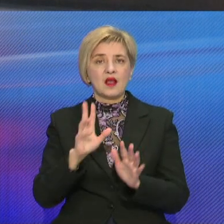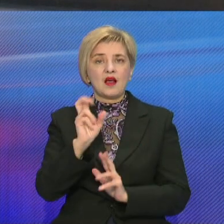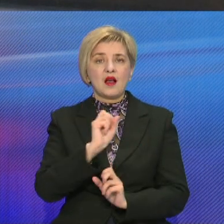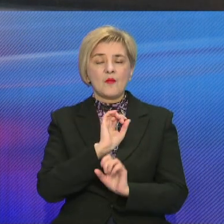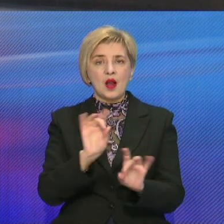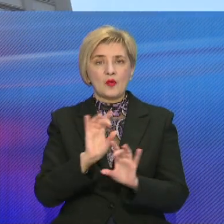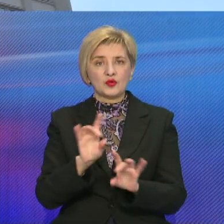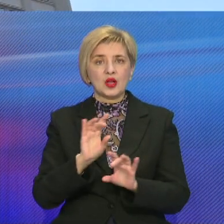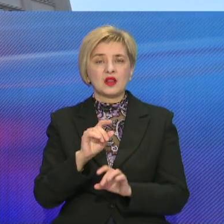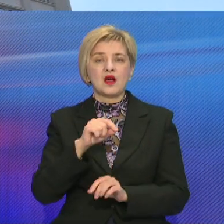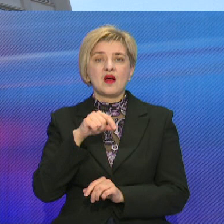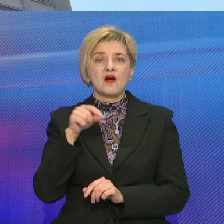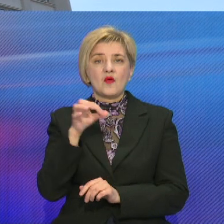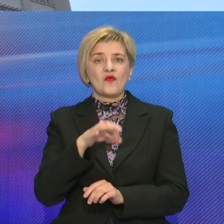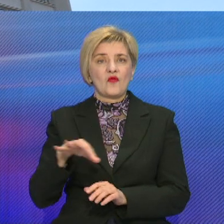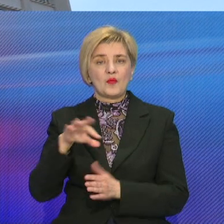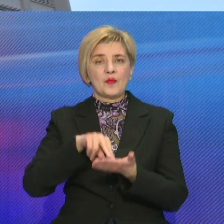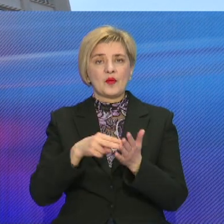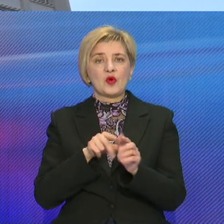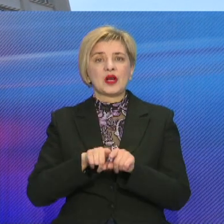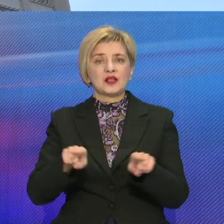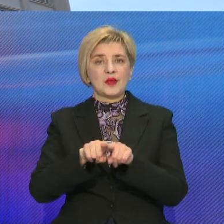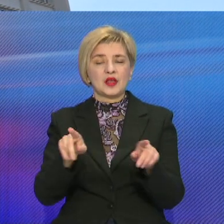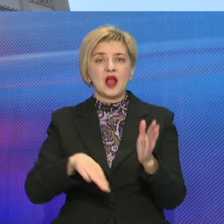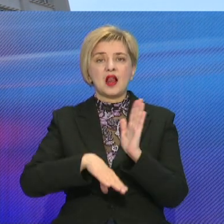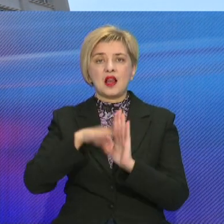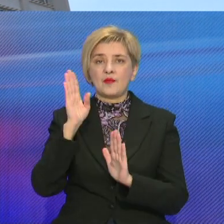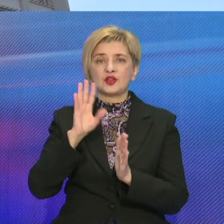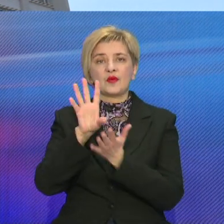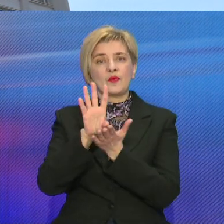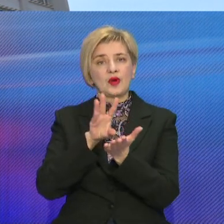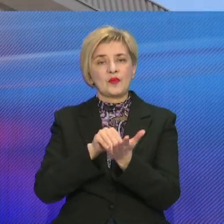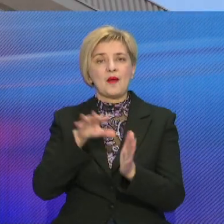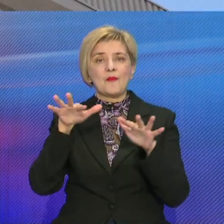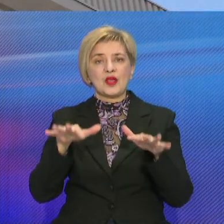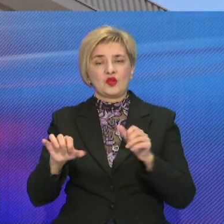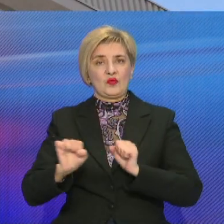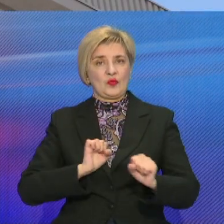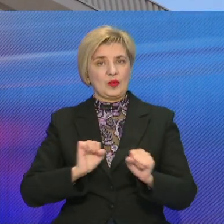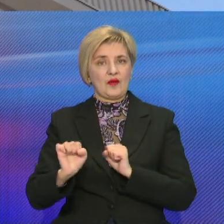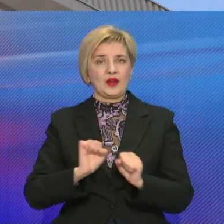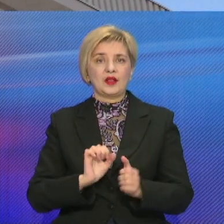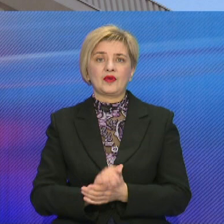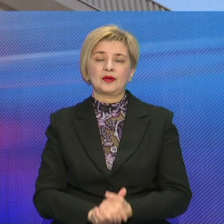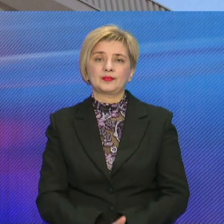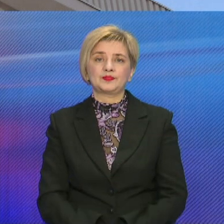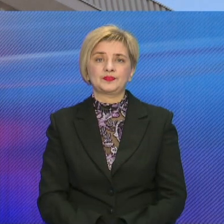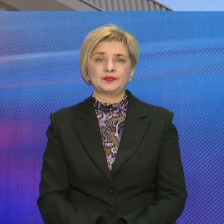у регіоні планується активне розповсюджування ліпших прикладів місцевого самокерування і громадянських